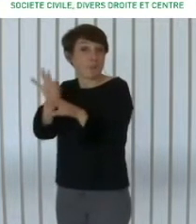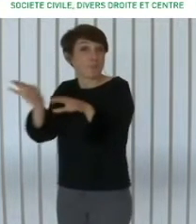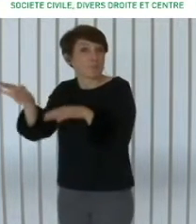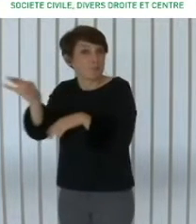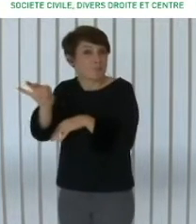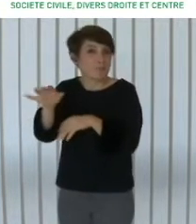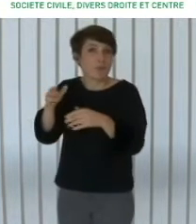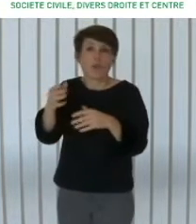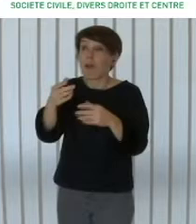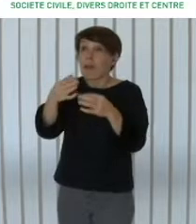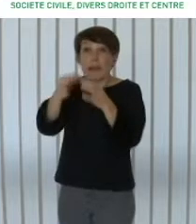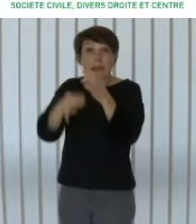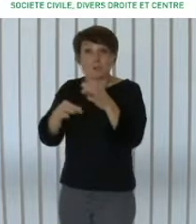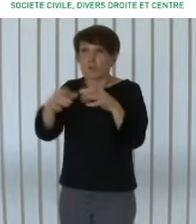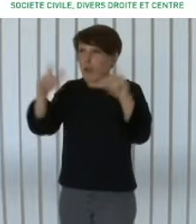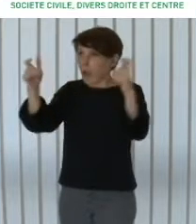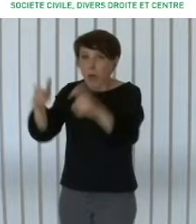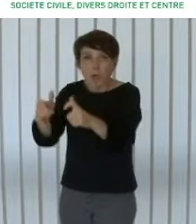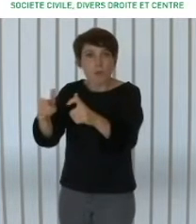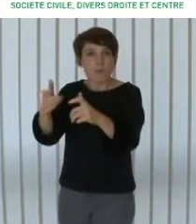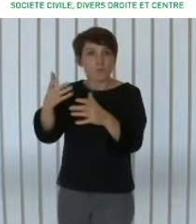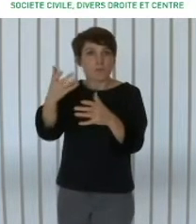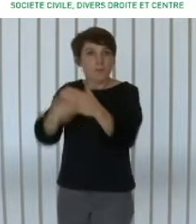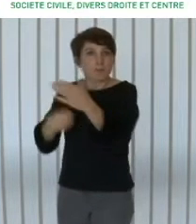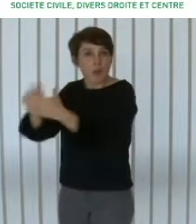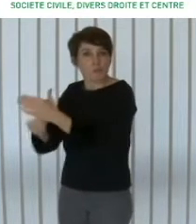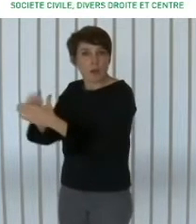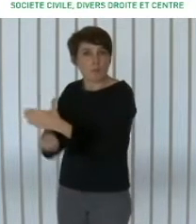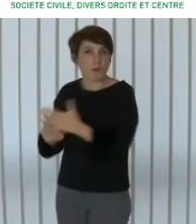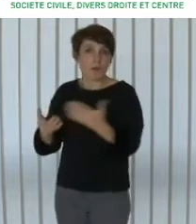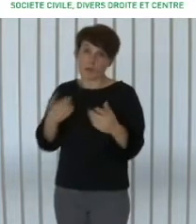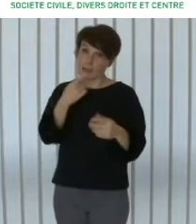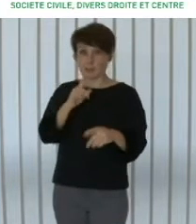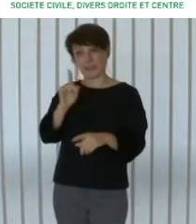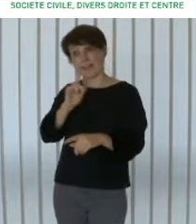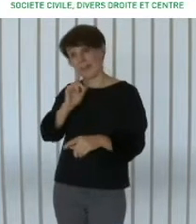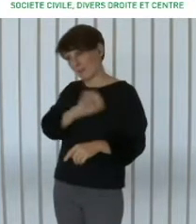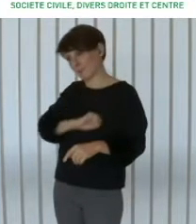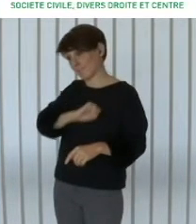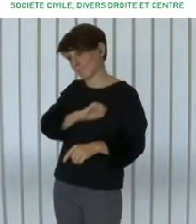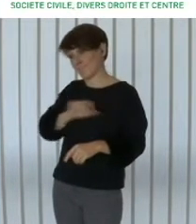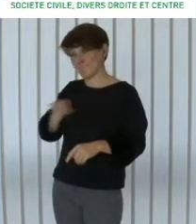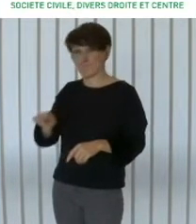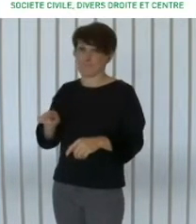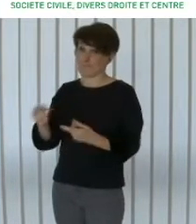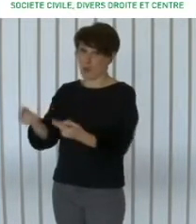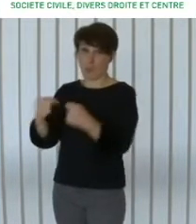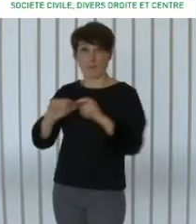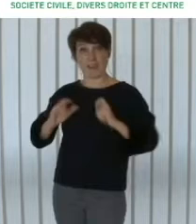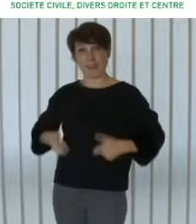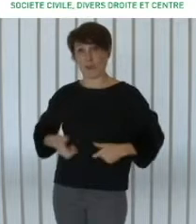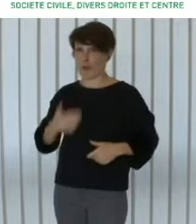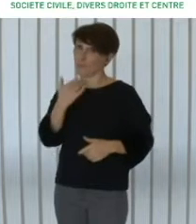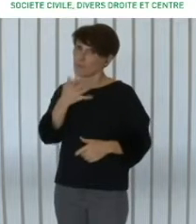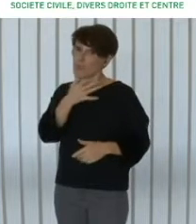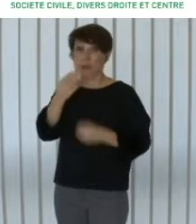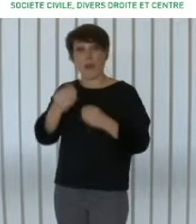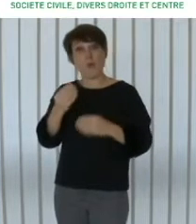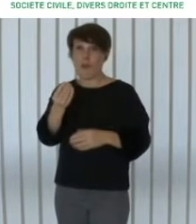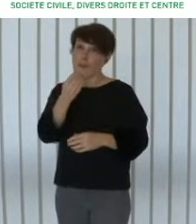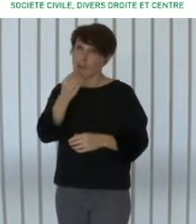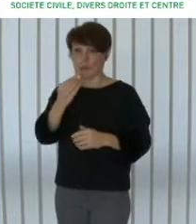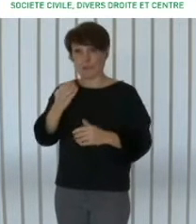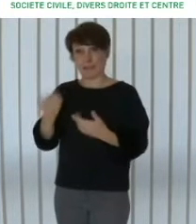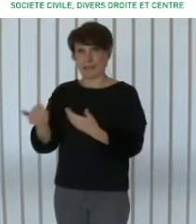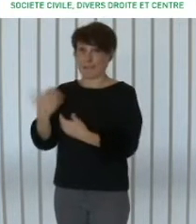recrutement en conséquence et a donc renoncé à l'égalité de traitement entre les élèves en demandant aux parents de suspendre la cantine 1 jour par